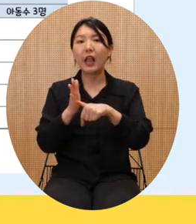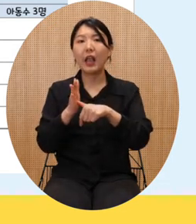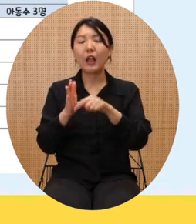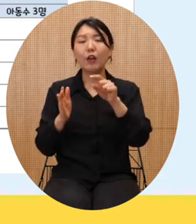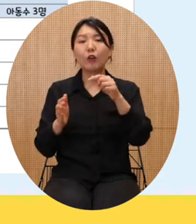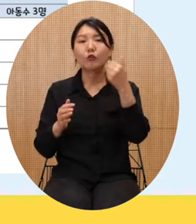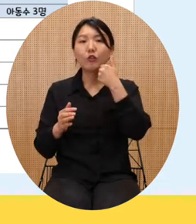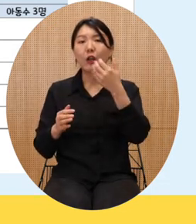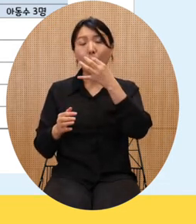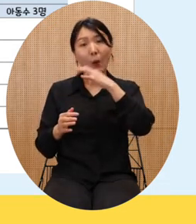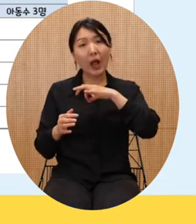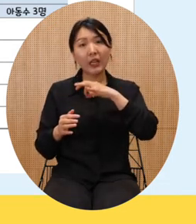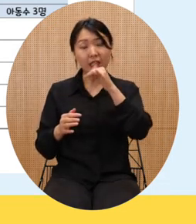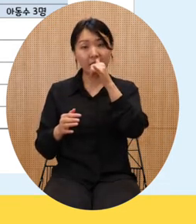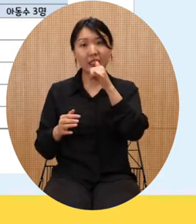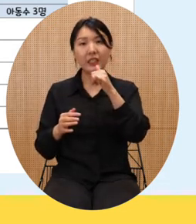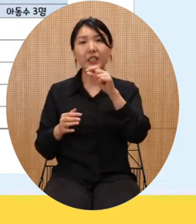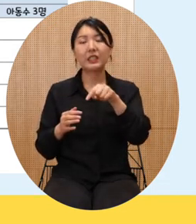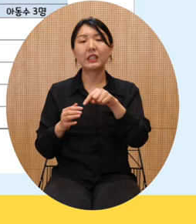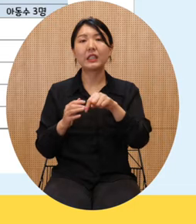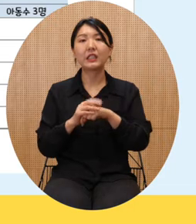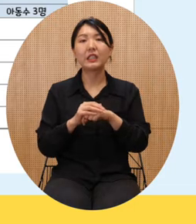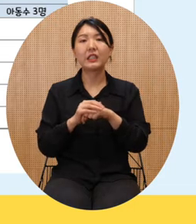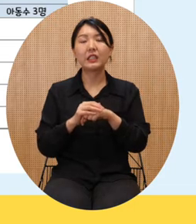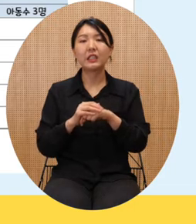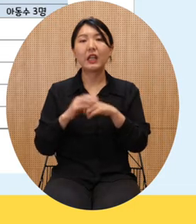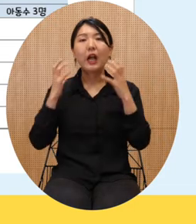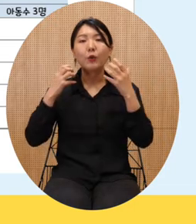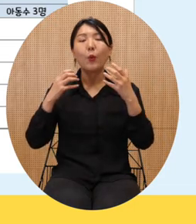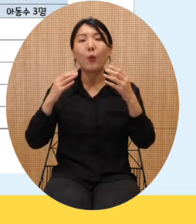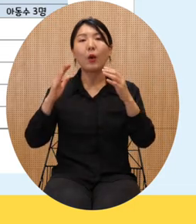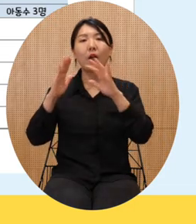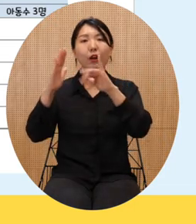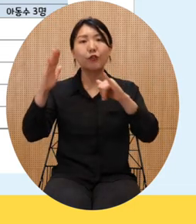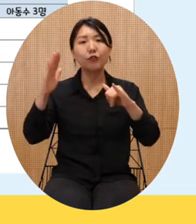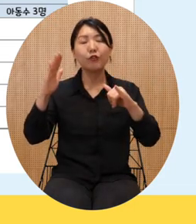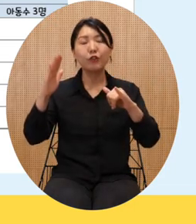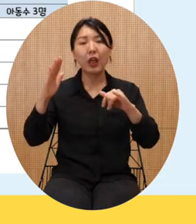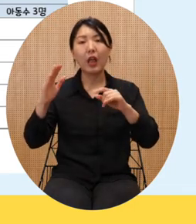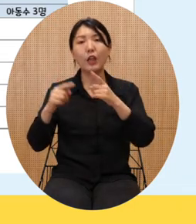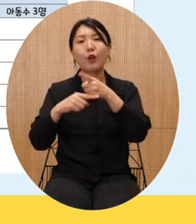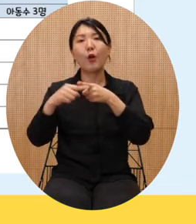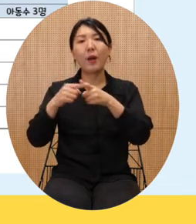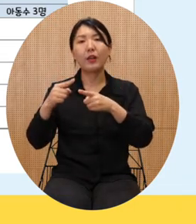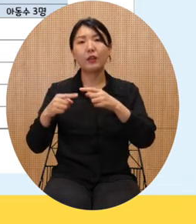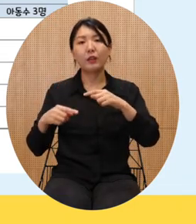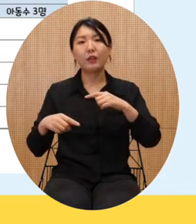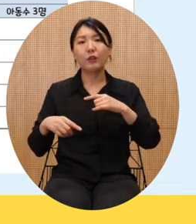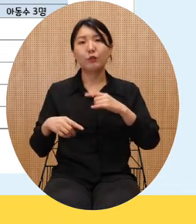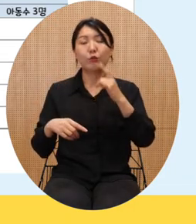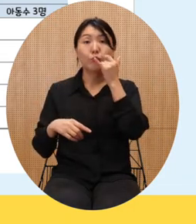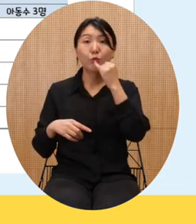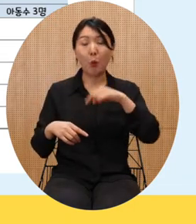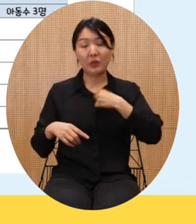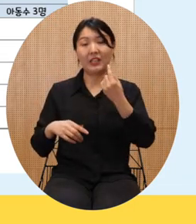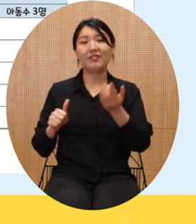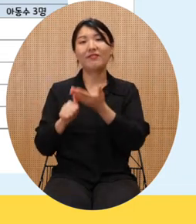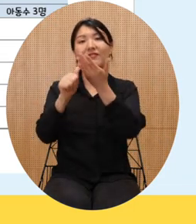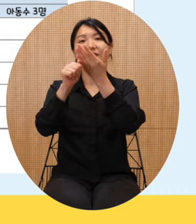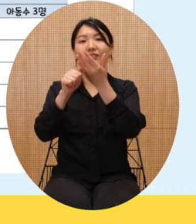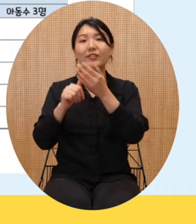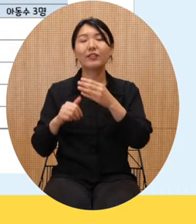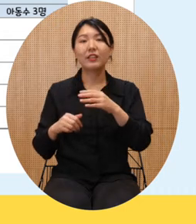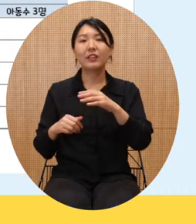60%로 했을 때 가장 누가 대상이 됐느냐, 그 대상 아동가구의 절반은 한부모 가정이었다는 거죠. 그러니까